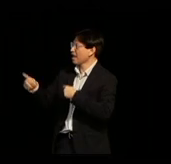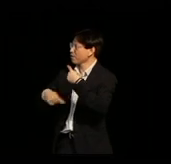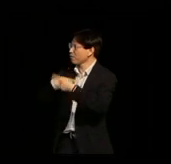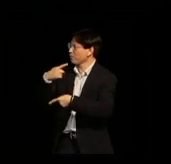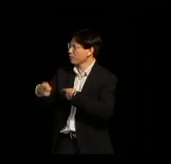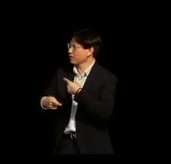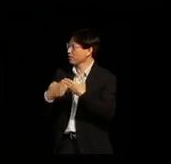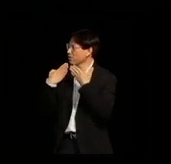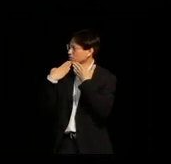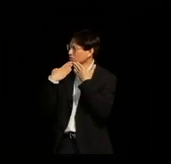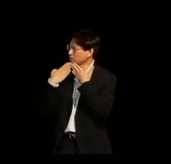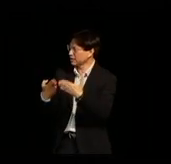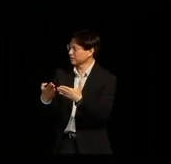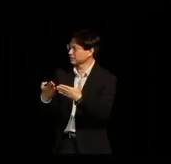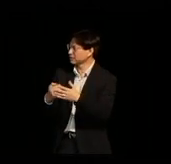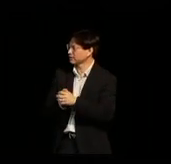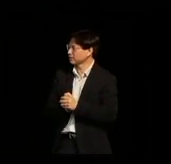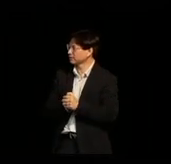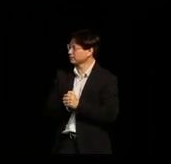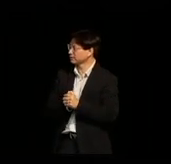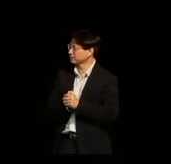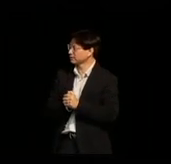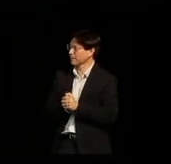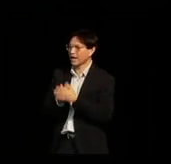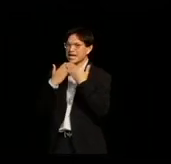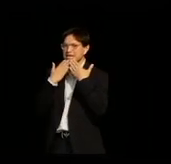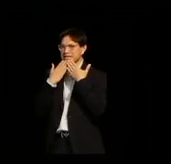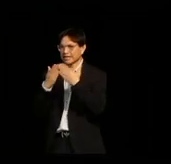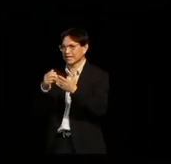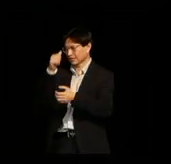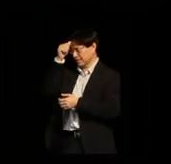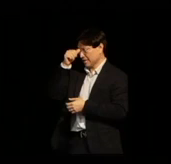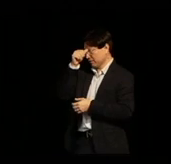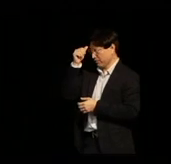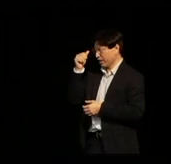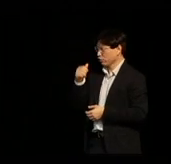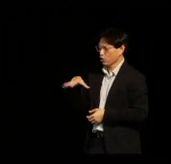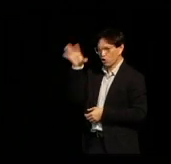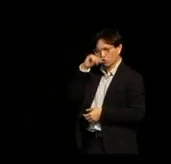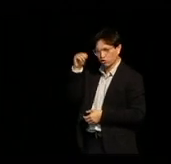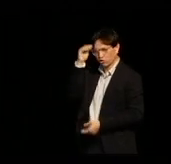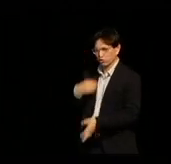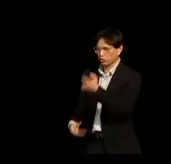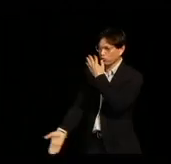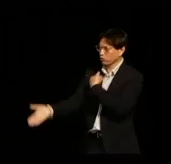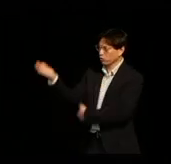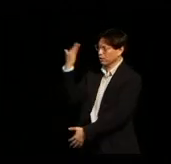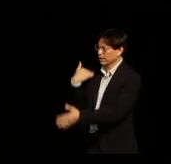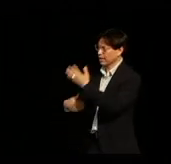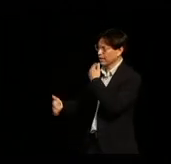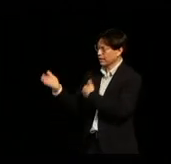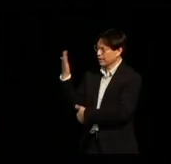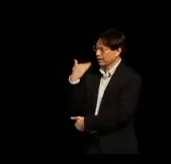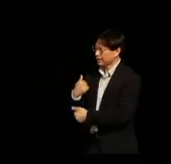veramente Grazie ringrazio il vescovo che lo conosco da anni quindi anche la sua sensibilità come formatore di C